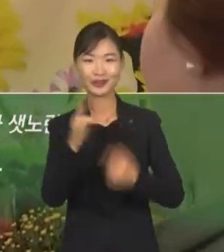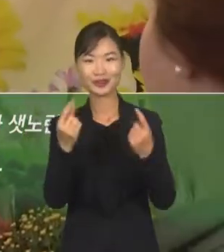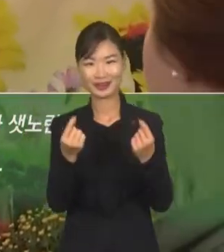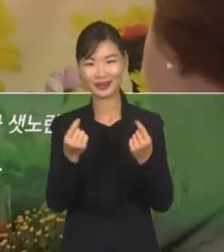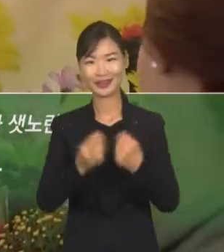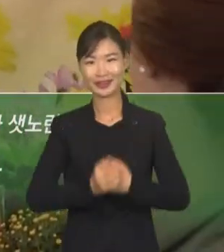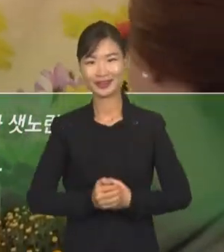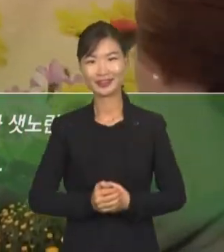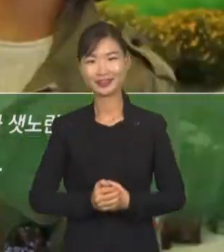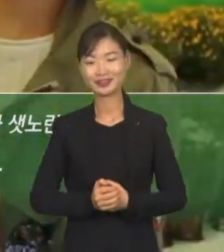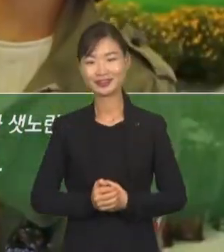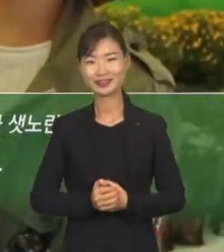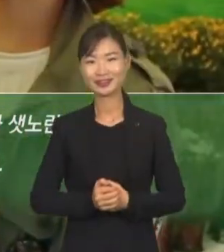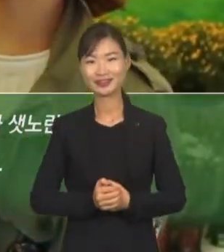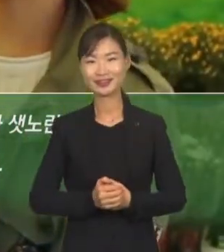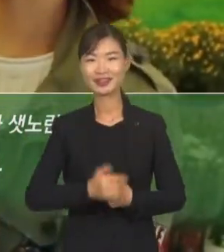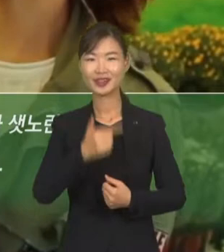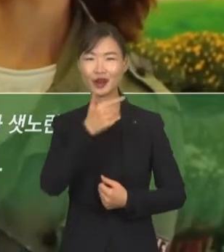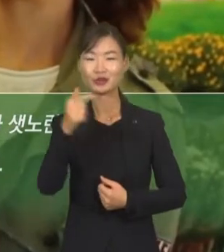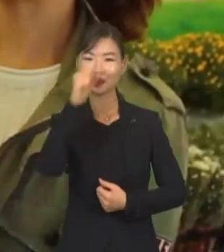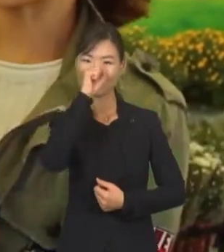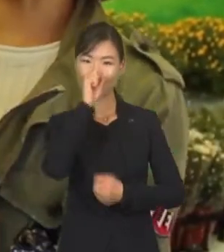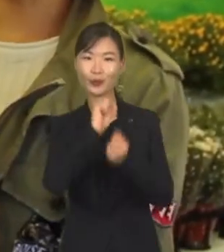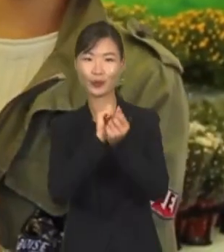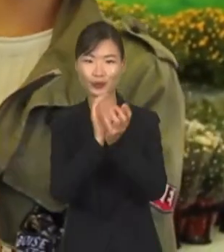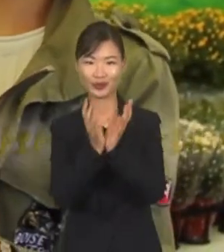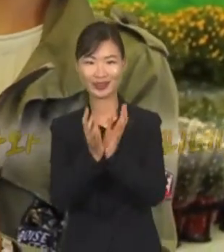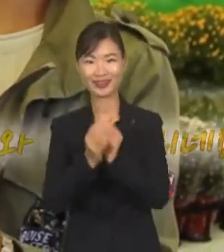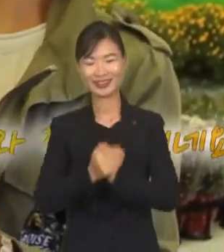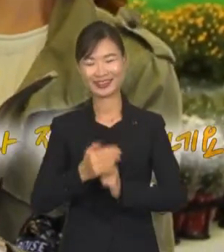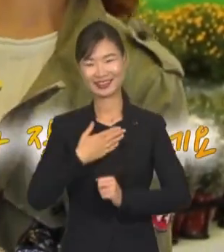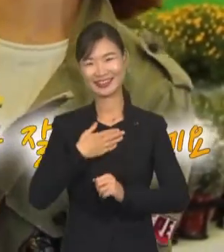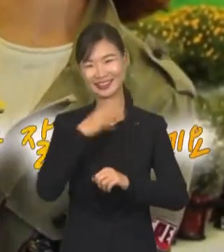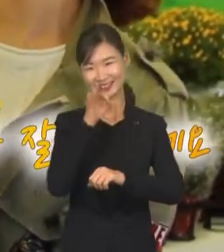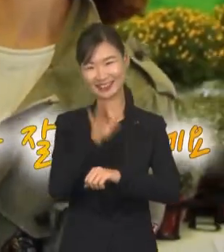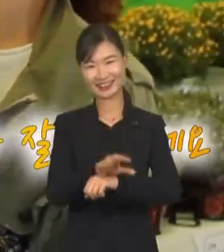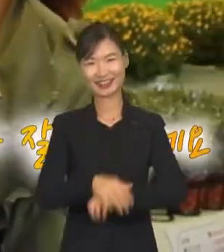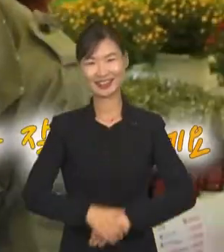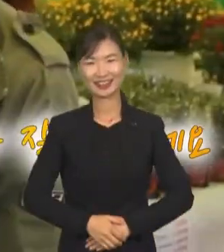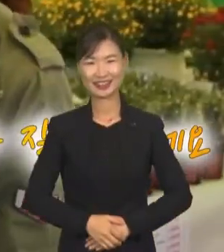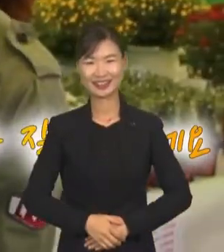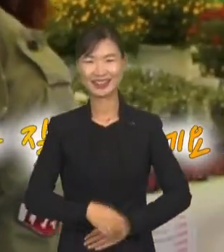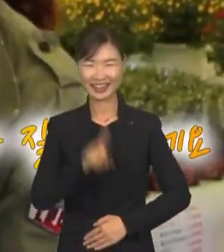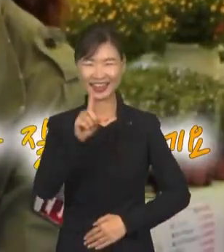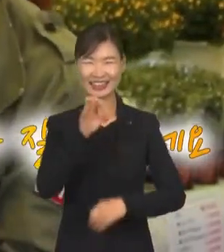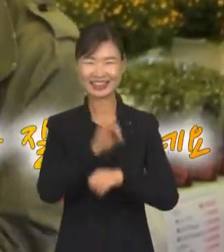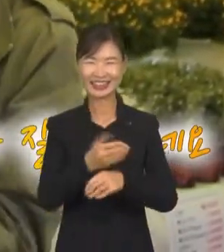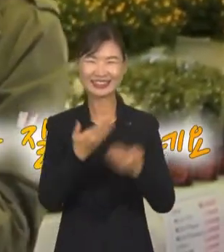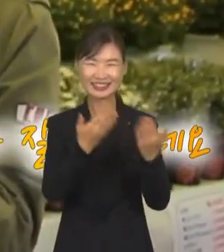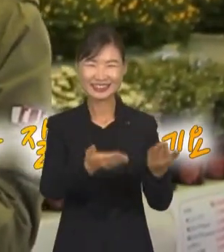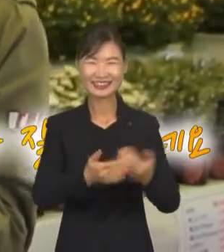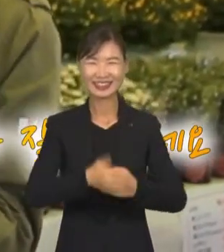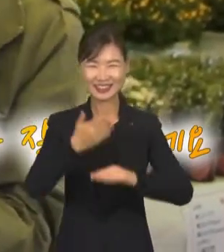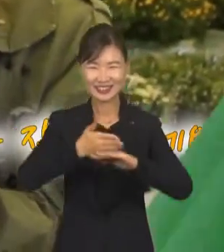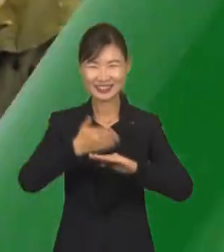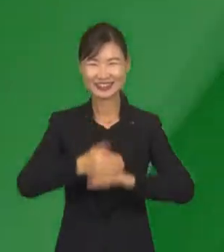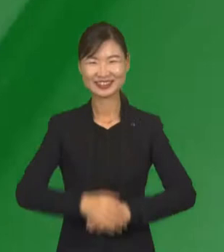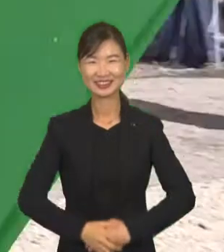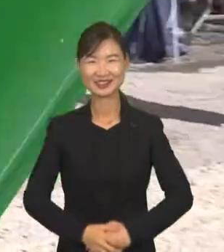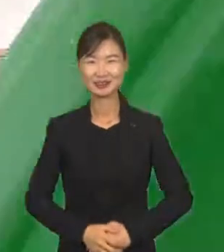샛노란 국화? 굉장히 좋은 꽃이죠. 아 그럼 제가 사가야겠어요. 하나 사가주십시오. 감사합니다.